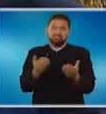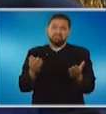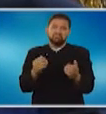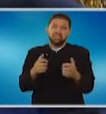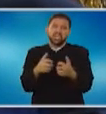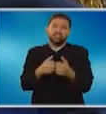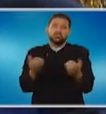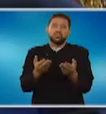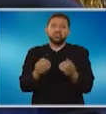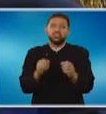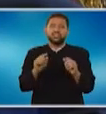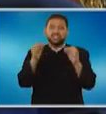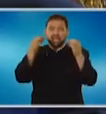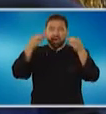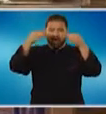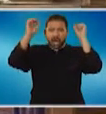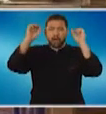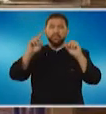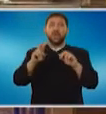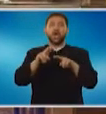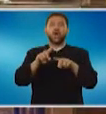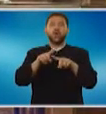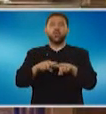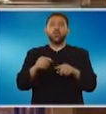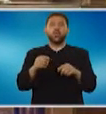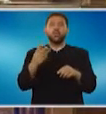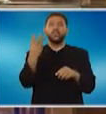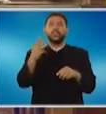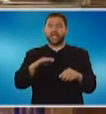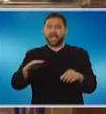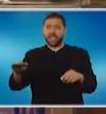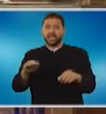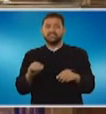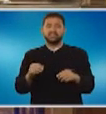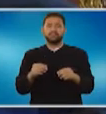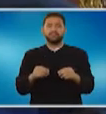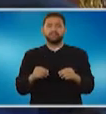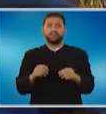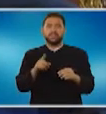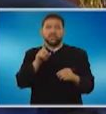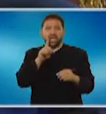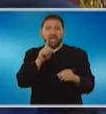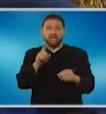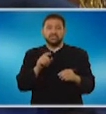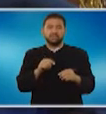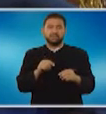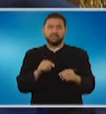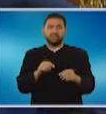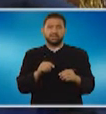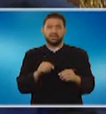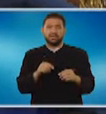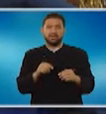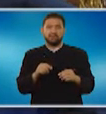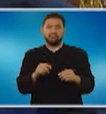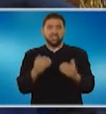treiezi copiilor de pe tabletă, să vedeți ce iese. Nu o să iasă nimic. Și atunci